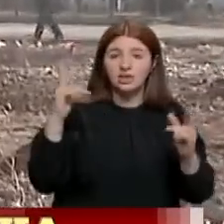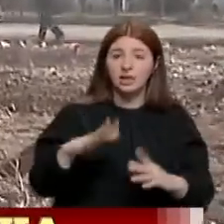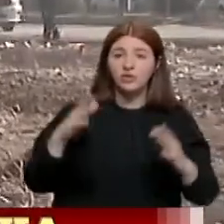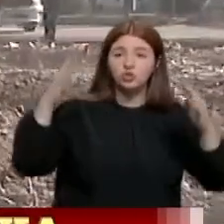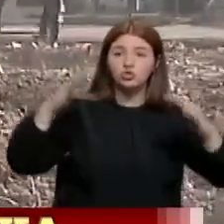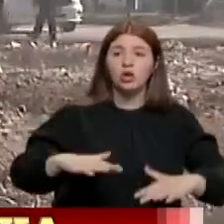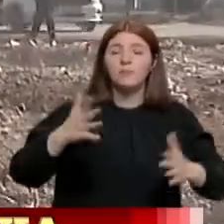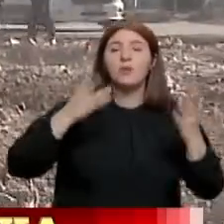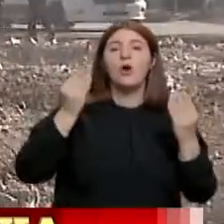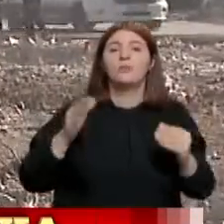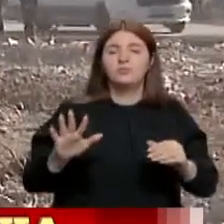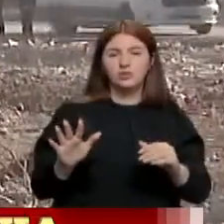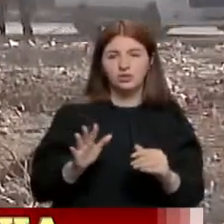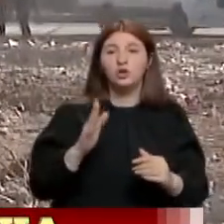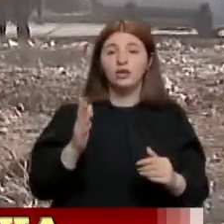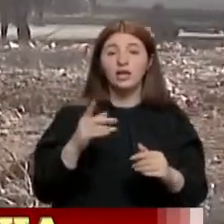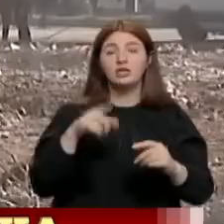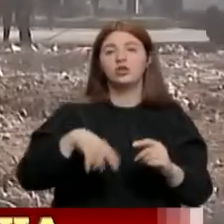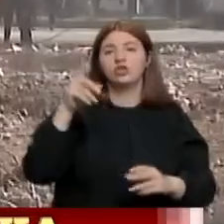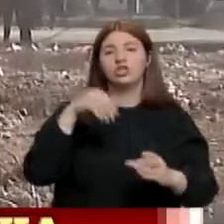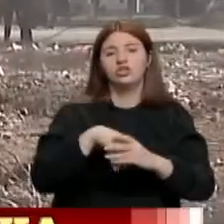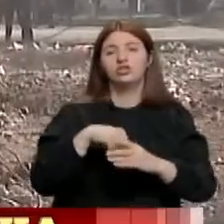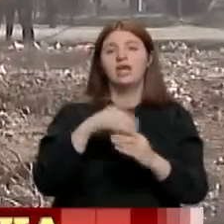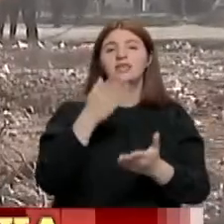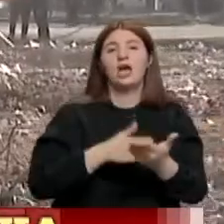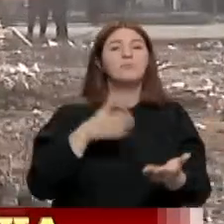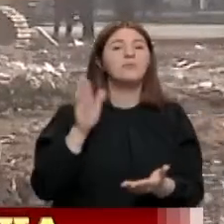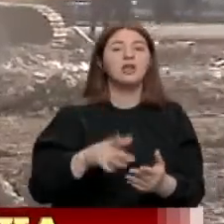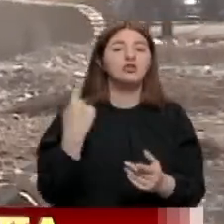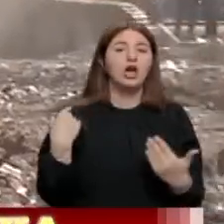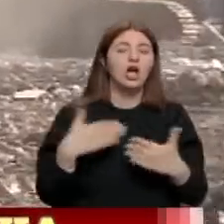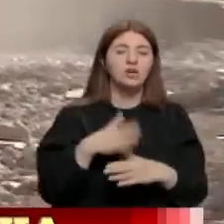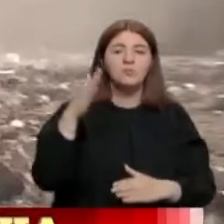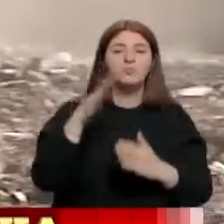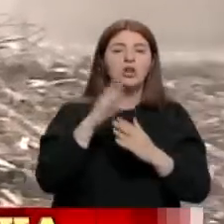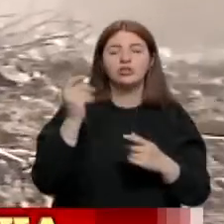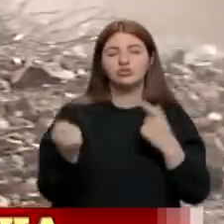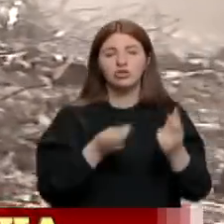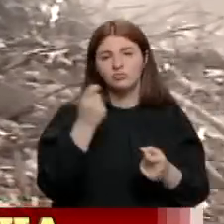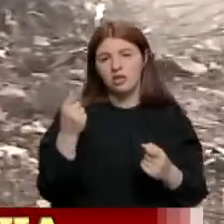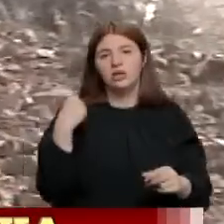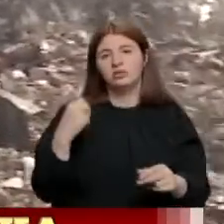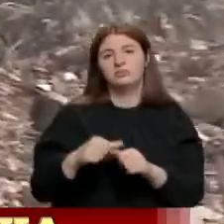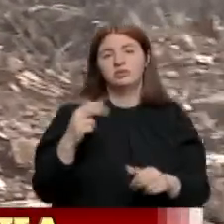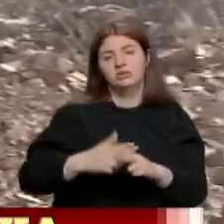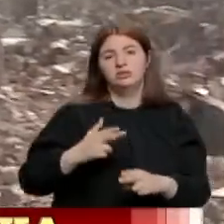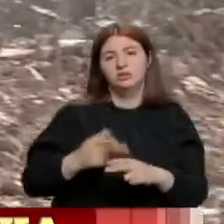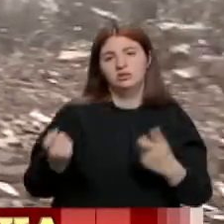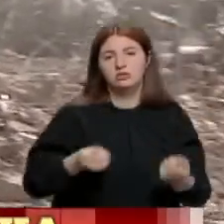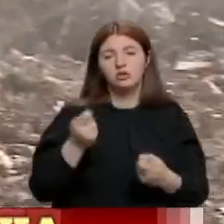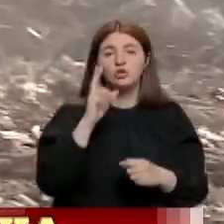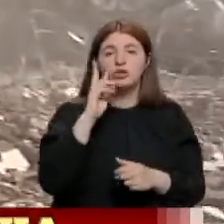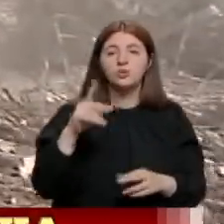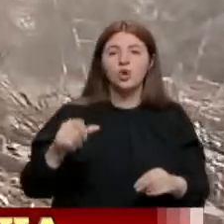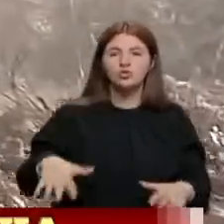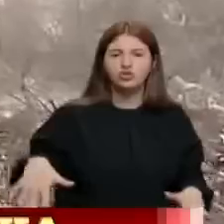ve çöken bina olmamıştı. Dolayısıyla gün içerisinde yarım kalan, dün akşam ara verilen çalışmalara hız verildi. Gördüğünüz gibi